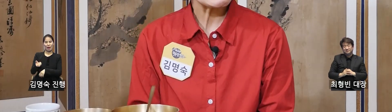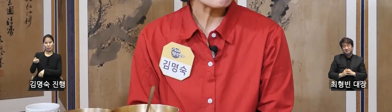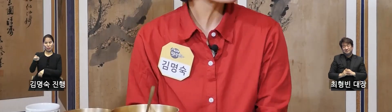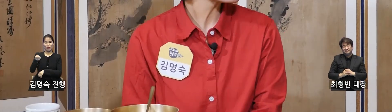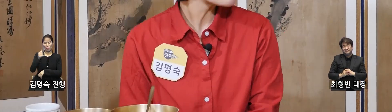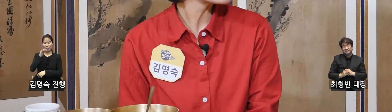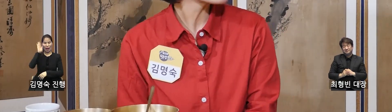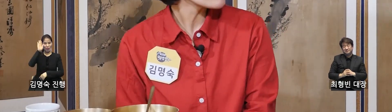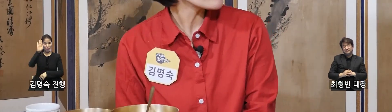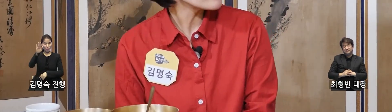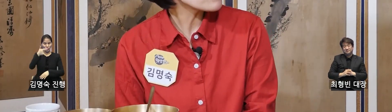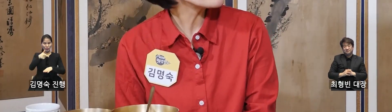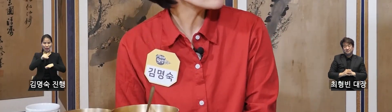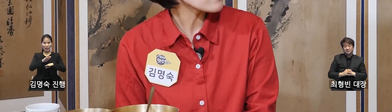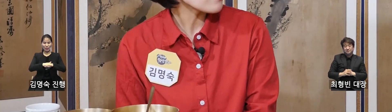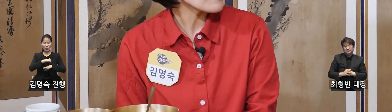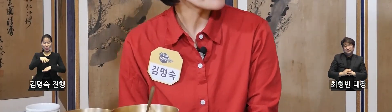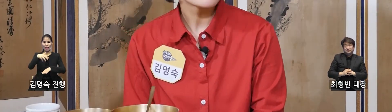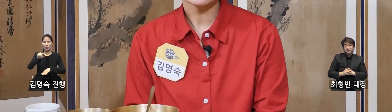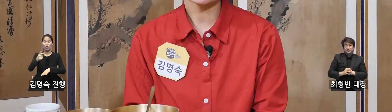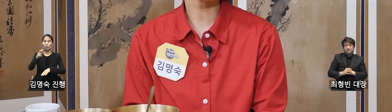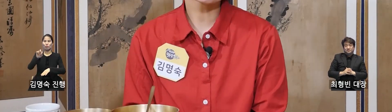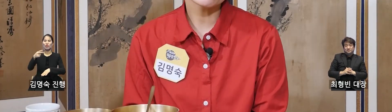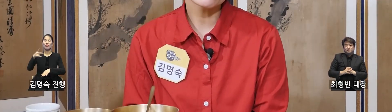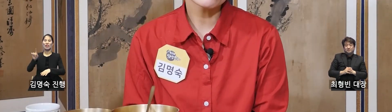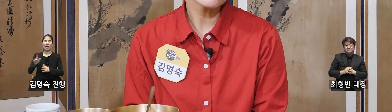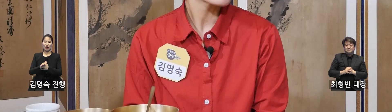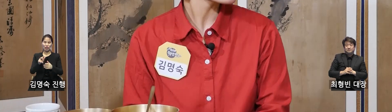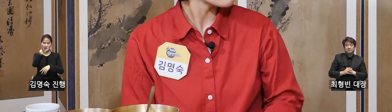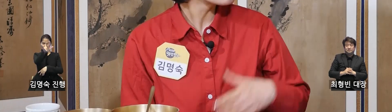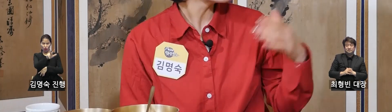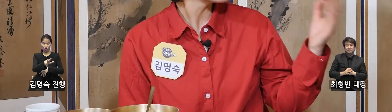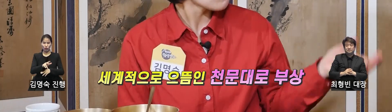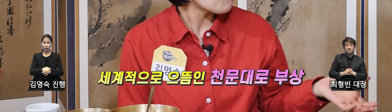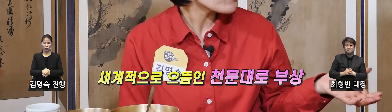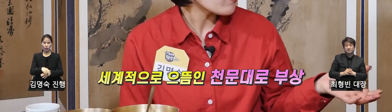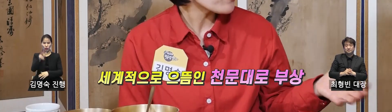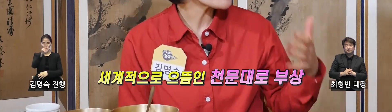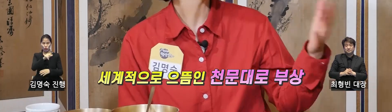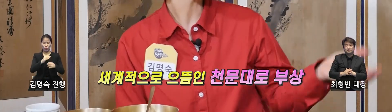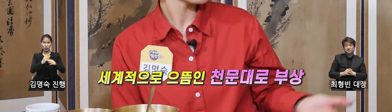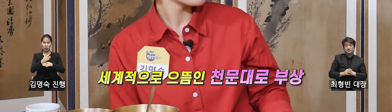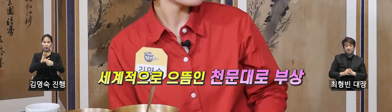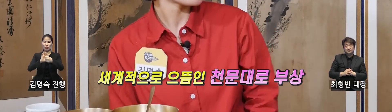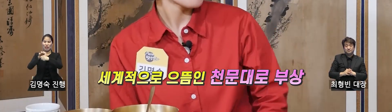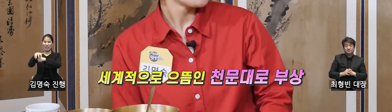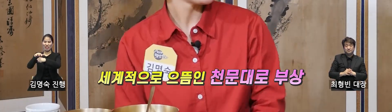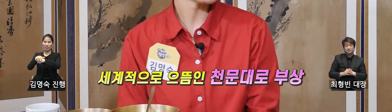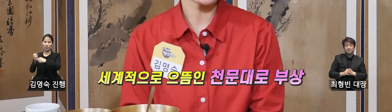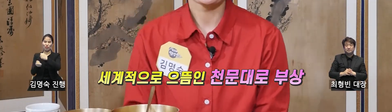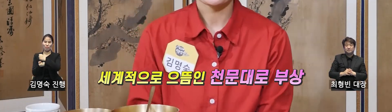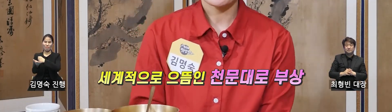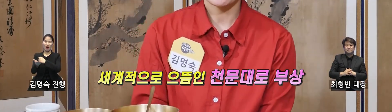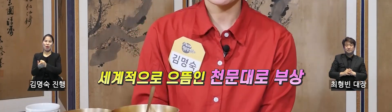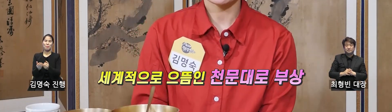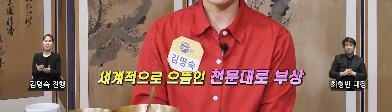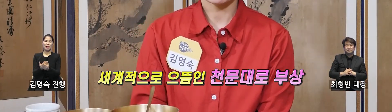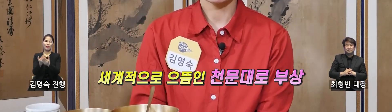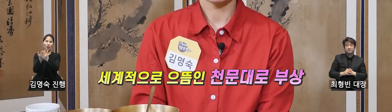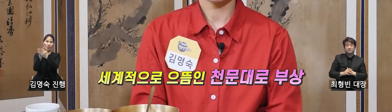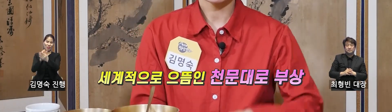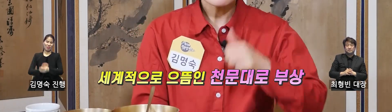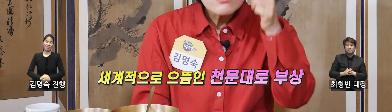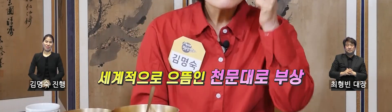그렇게 이제 앞으로 대전 a 천문대가 전북 쩍 으로 또 전국을 넘어서 세계적으로 예 또